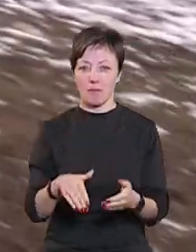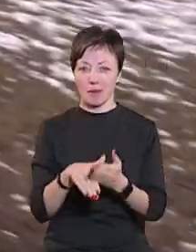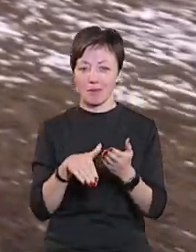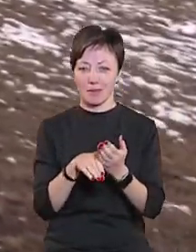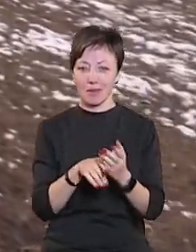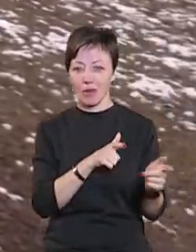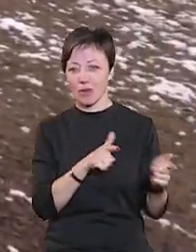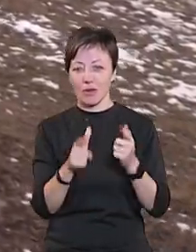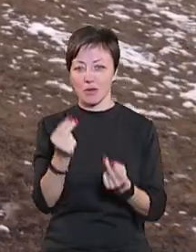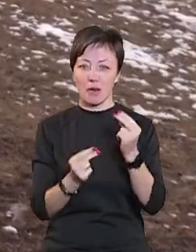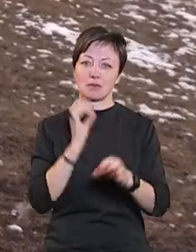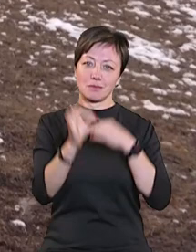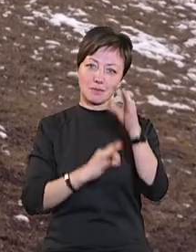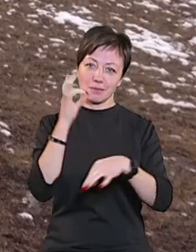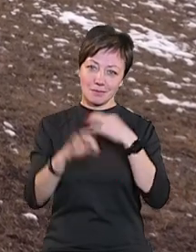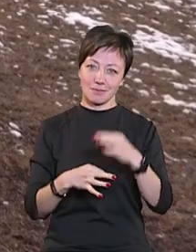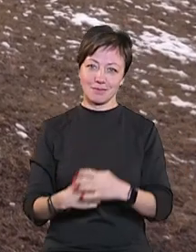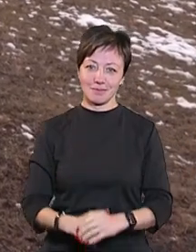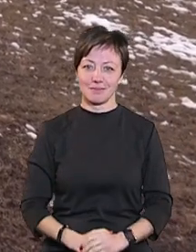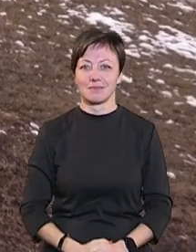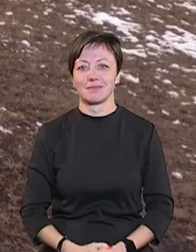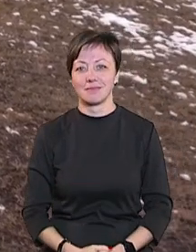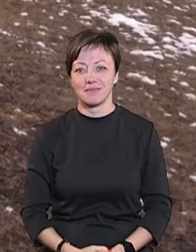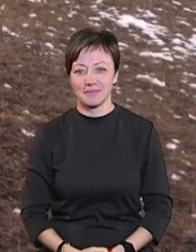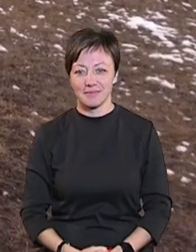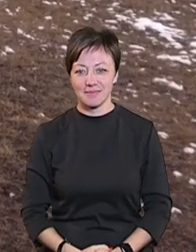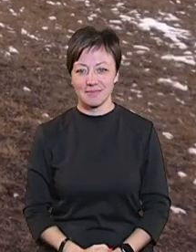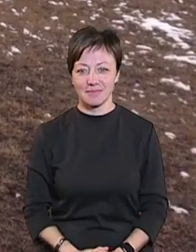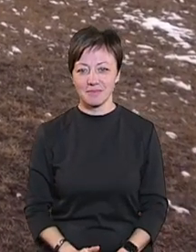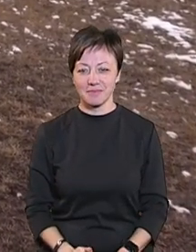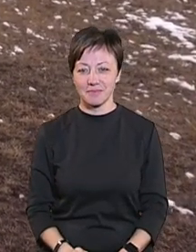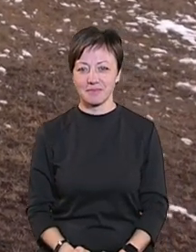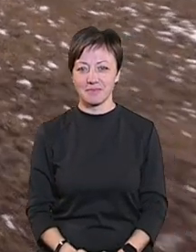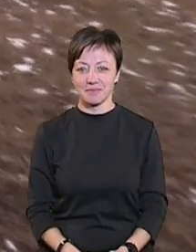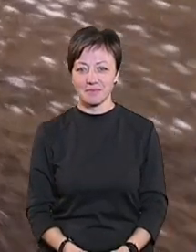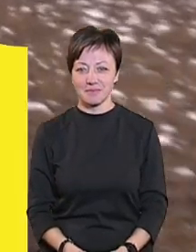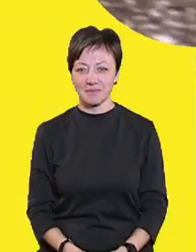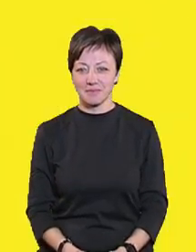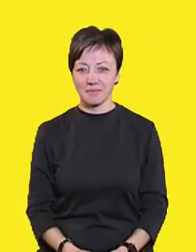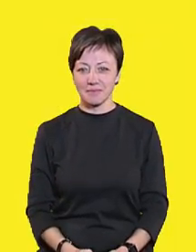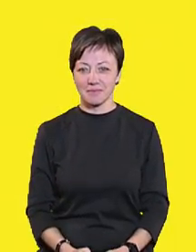Малінуа готовий бавитися хоч цілий день. Світлана Поробок, Віктор Кривий, Суспільне новини, Хмельниччина.